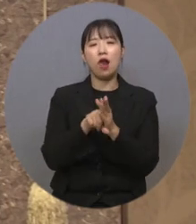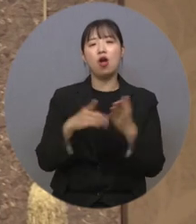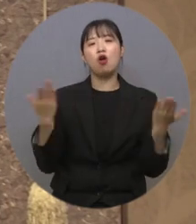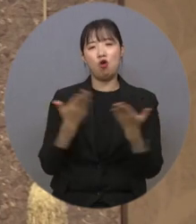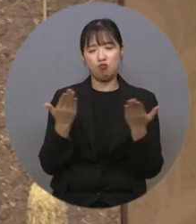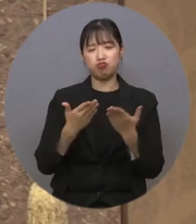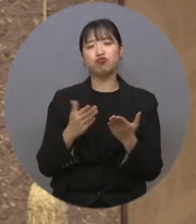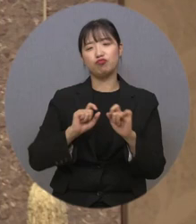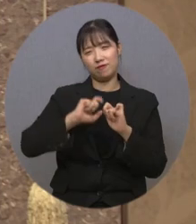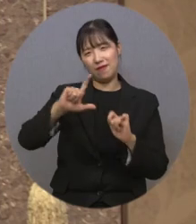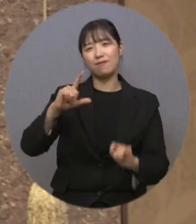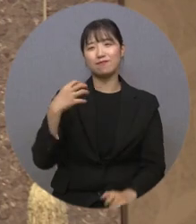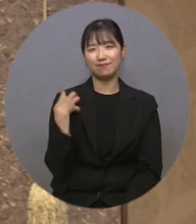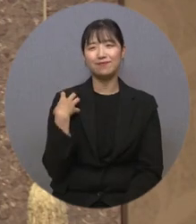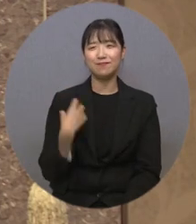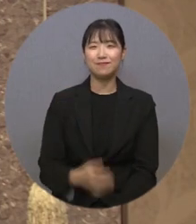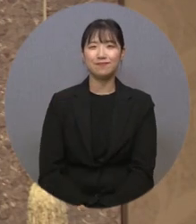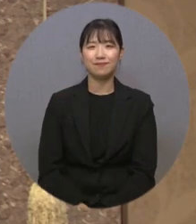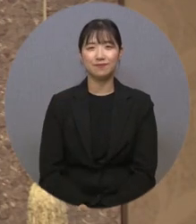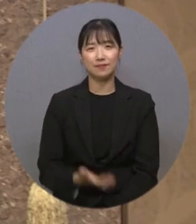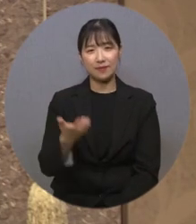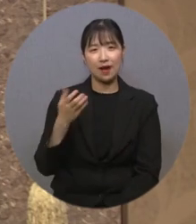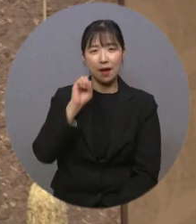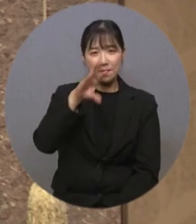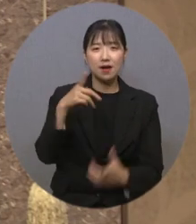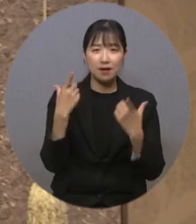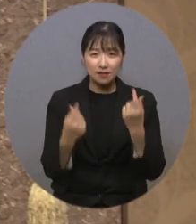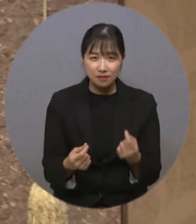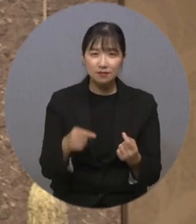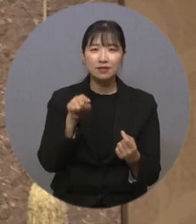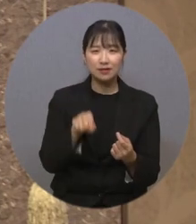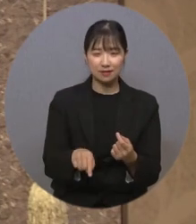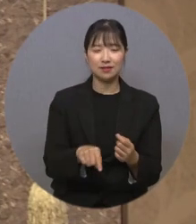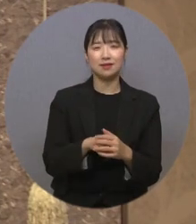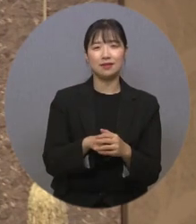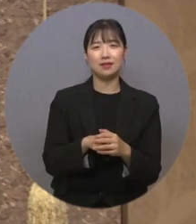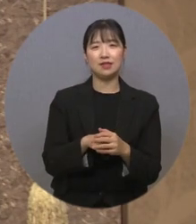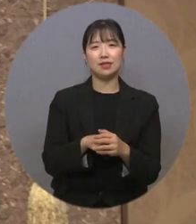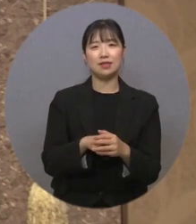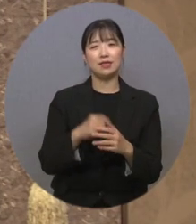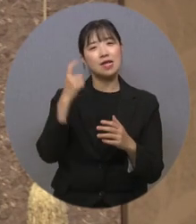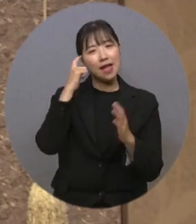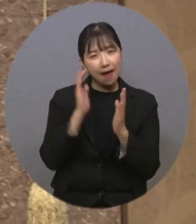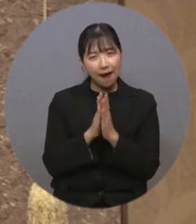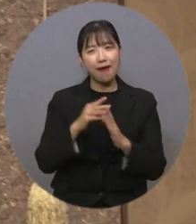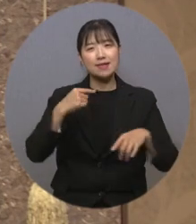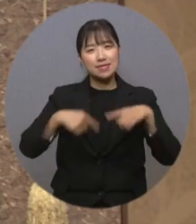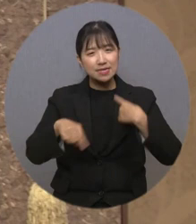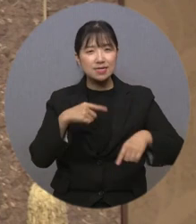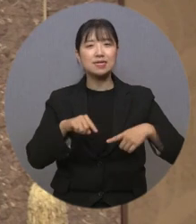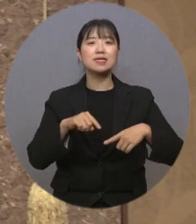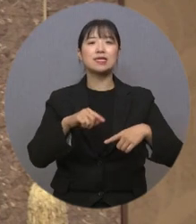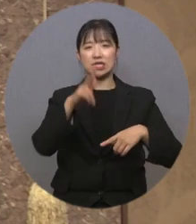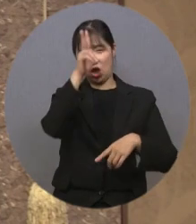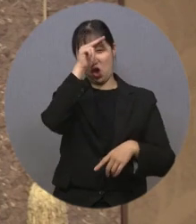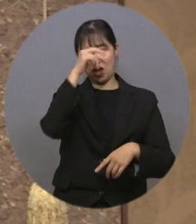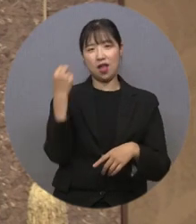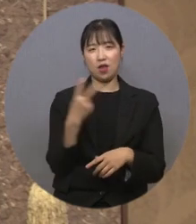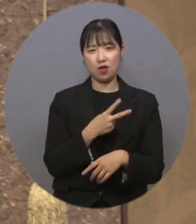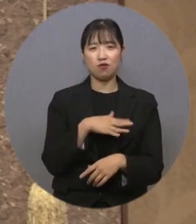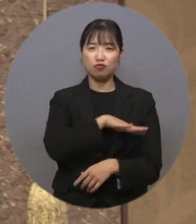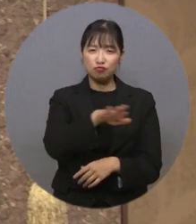업무를 주로 많이 하고 있죠. 아까도 말씀드렸지만 여기에는 그 자치경찰, 네. 또 우리